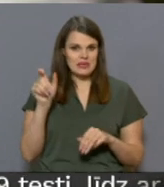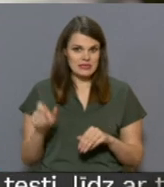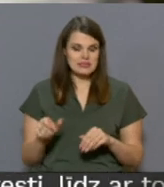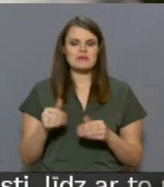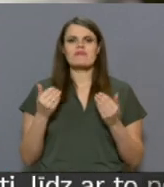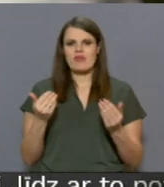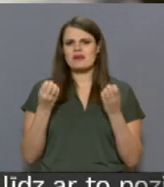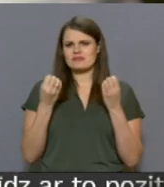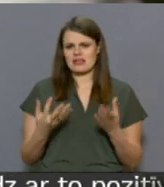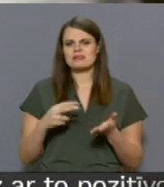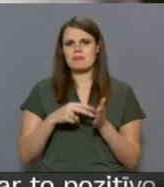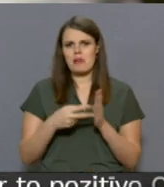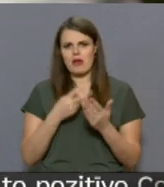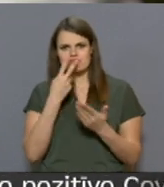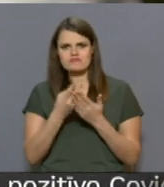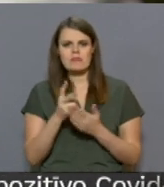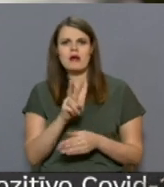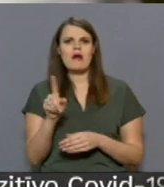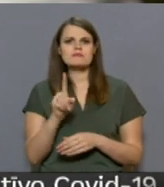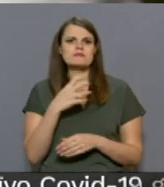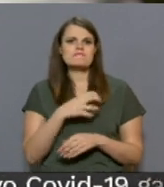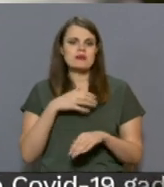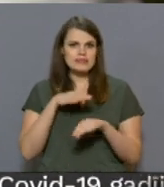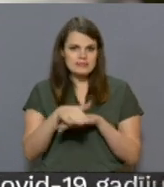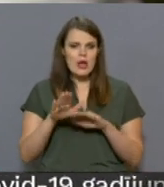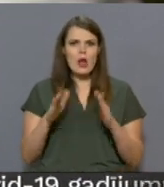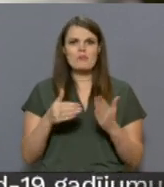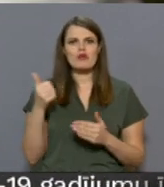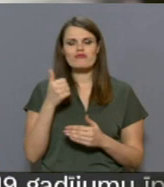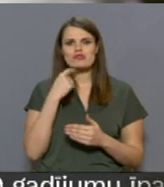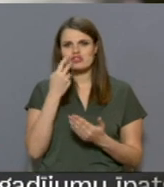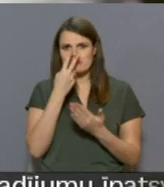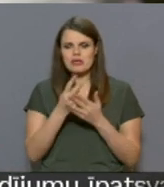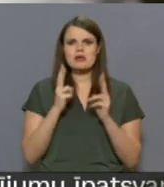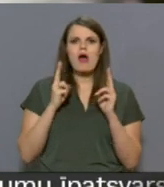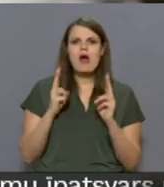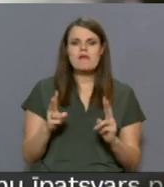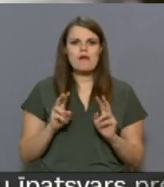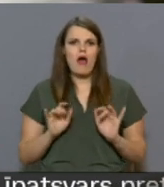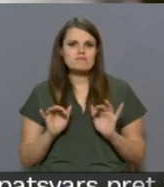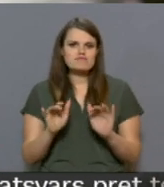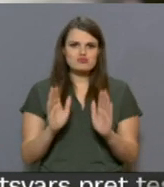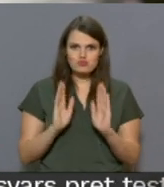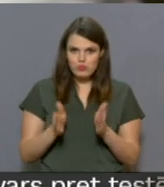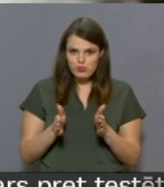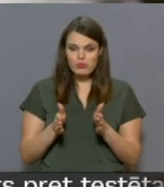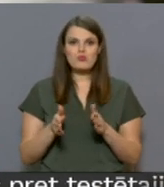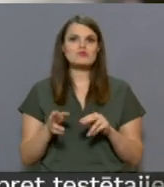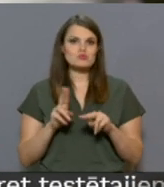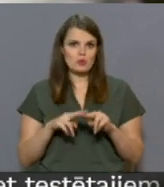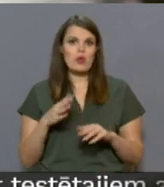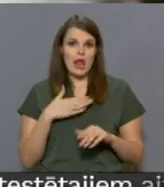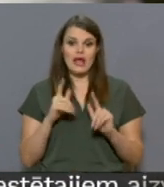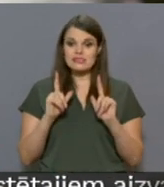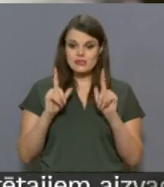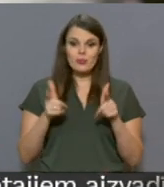ir sasniedzams, bet ministru prezidents vēlas ieraudzīt, lai plānā būtu atspoguļots arī, kā tur notkļūs. Es lielā mērā